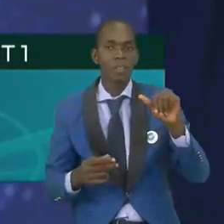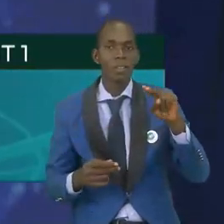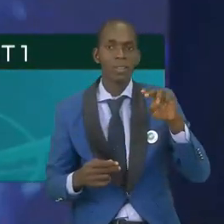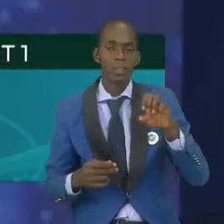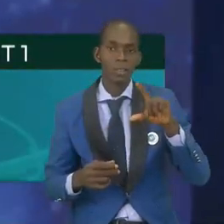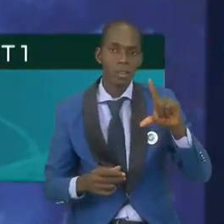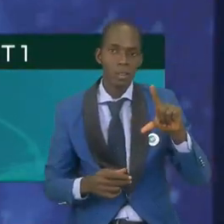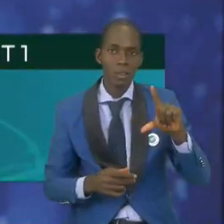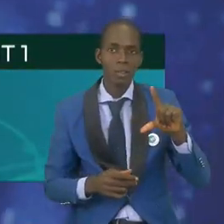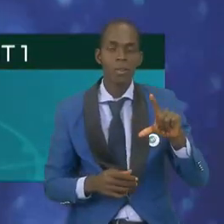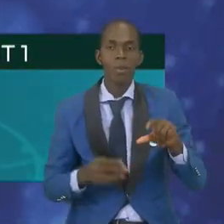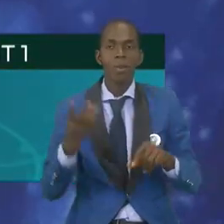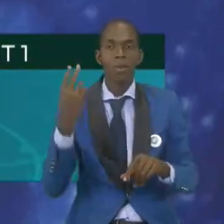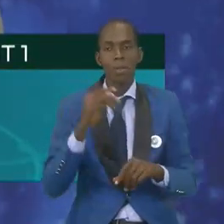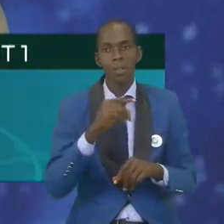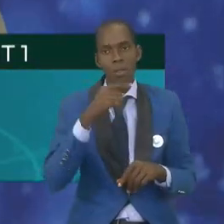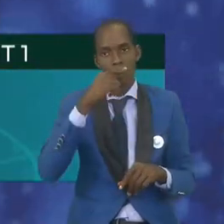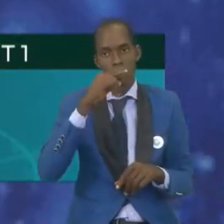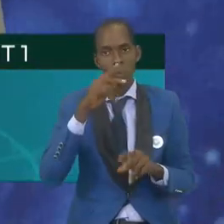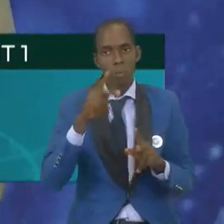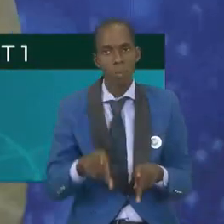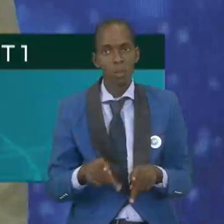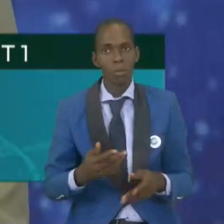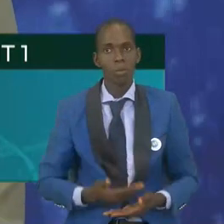Maintenant, Daniel est...